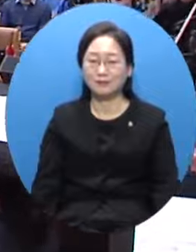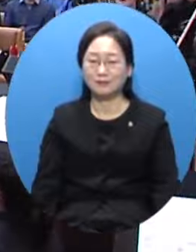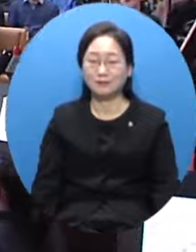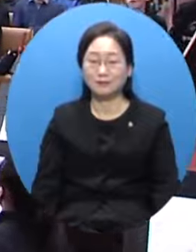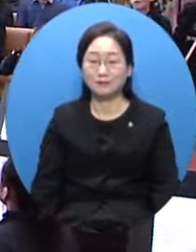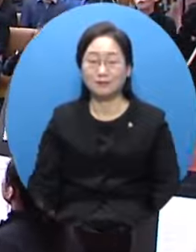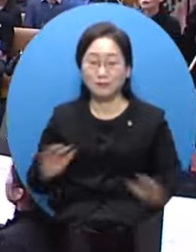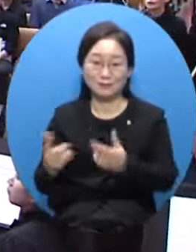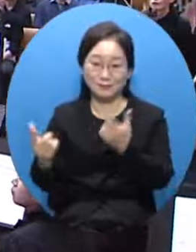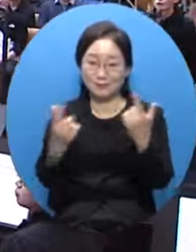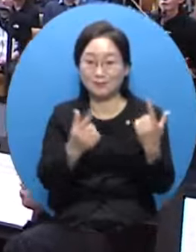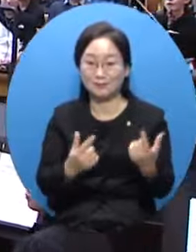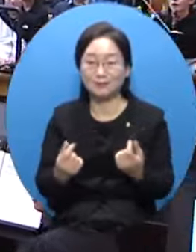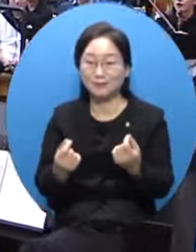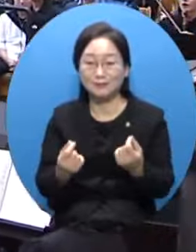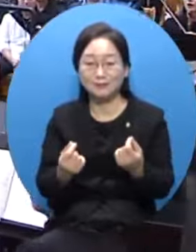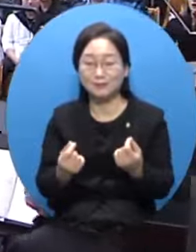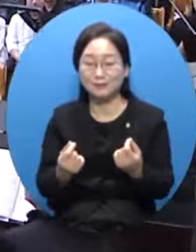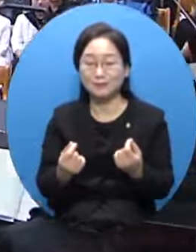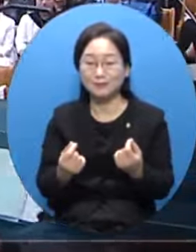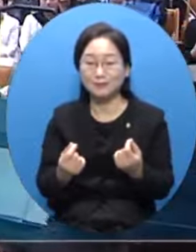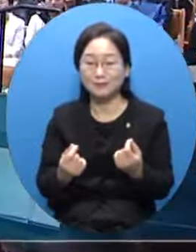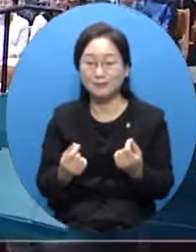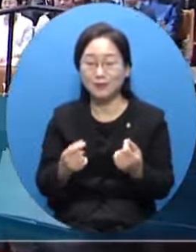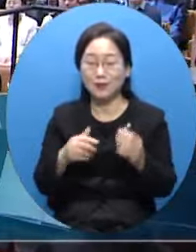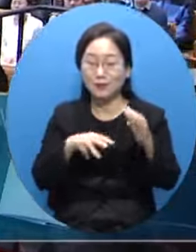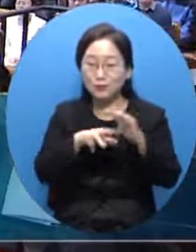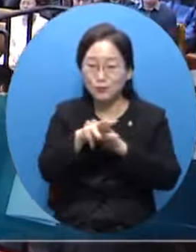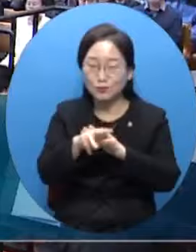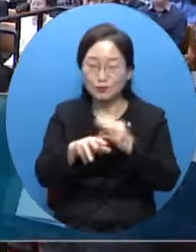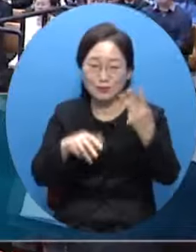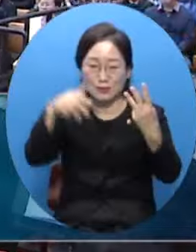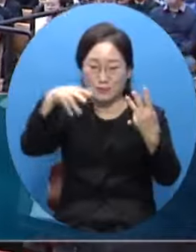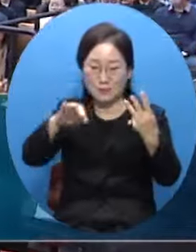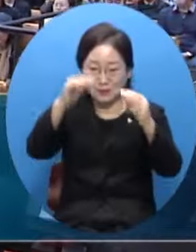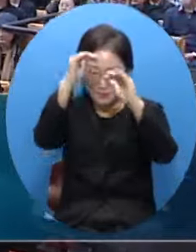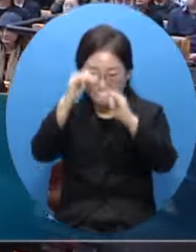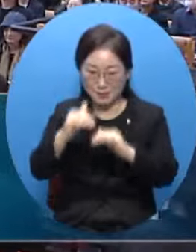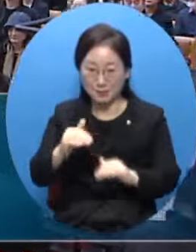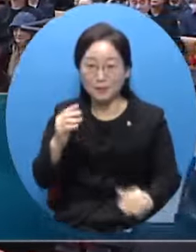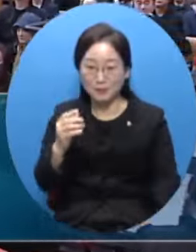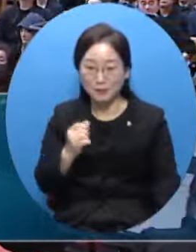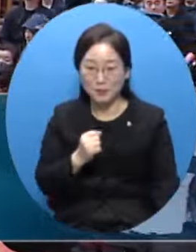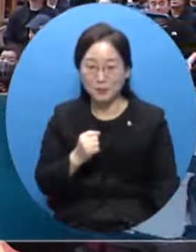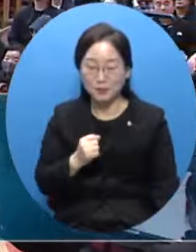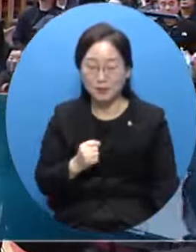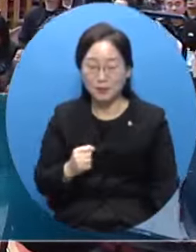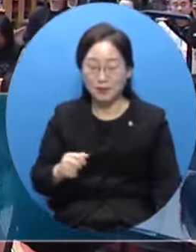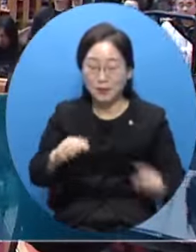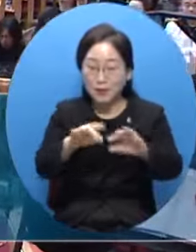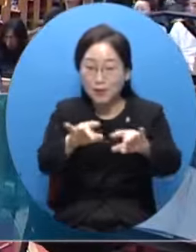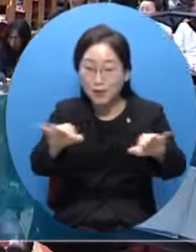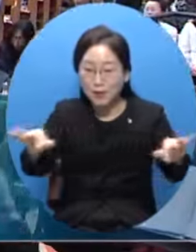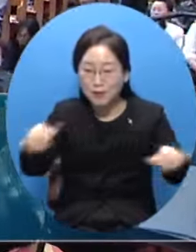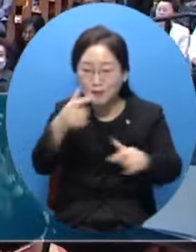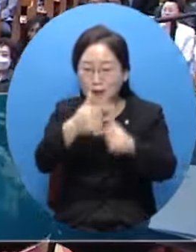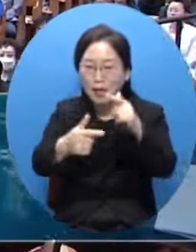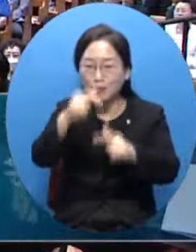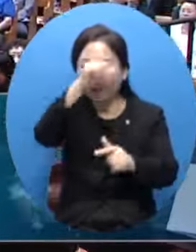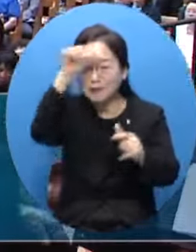오늘 저는 여러분과 함께 출애굽기 3장을 본문으로 하여서 떨기나무 인생 여하튼